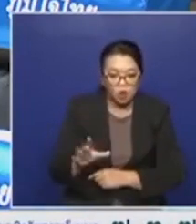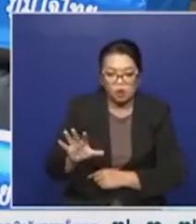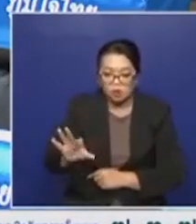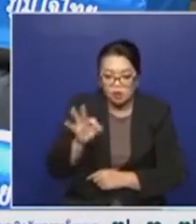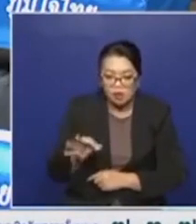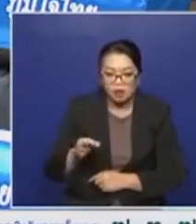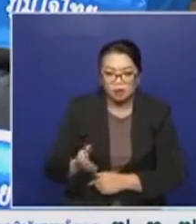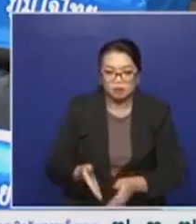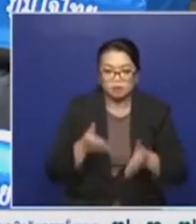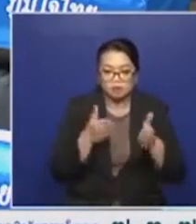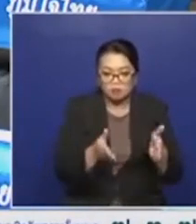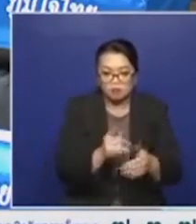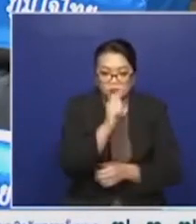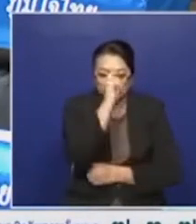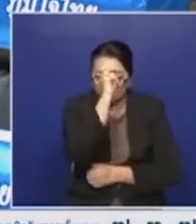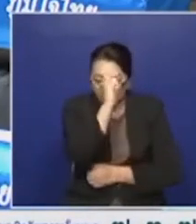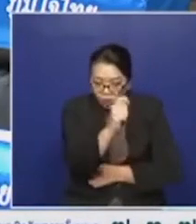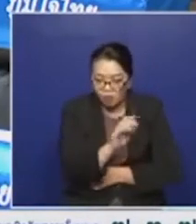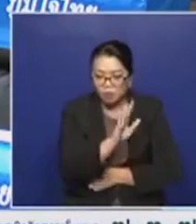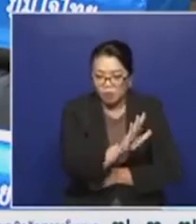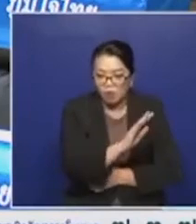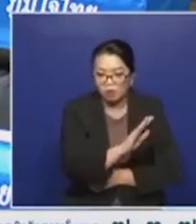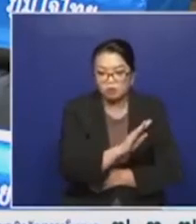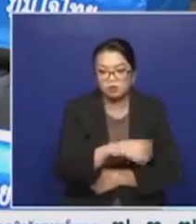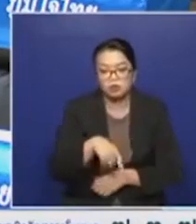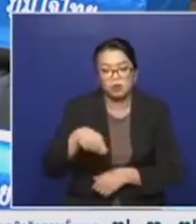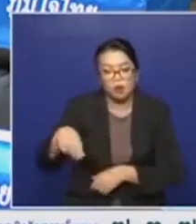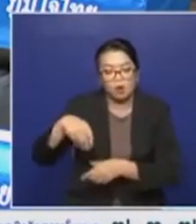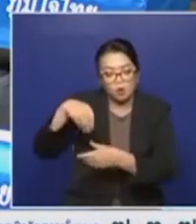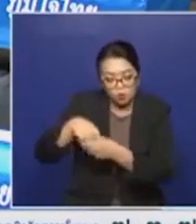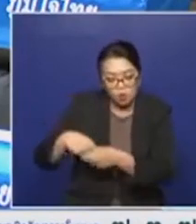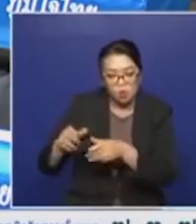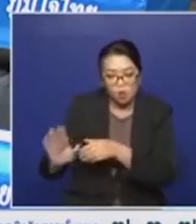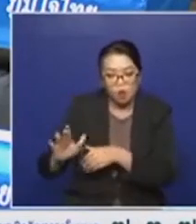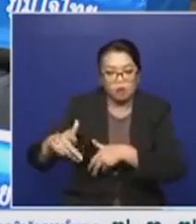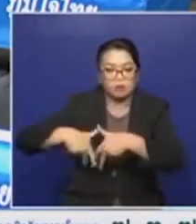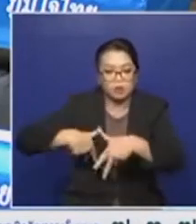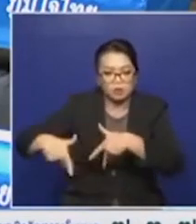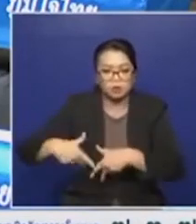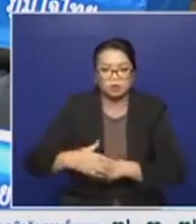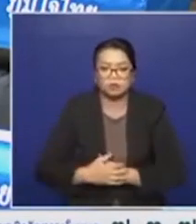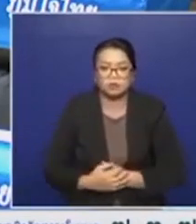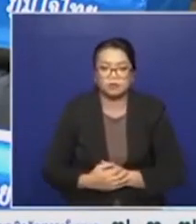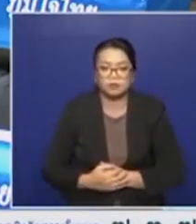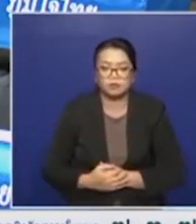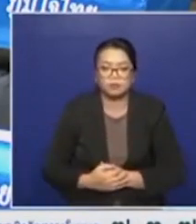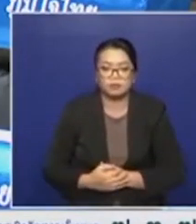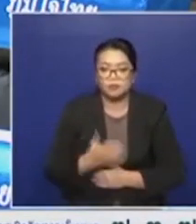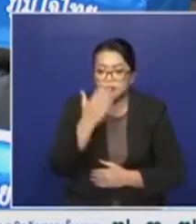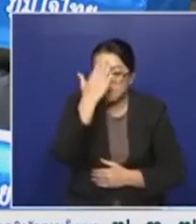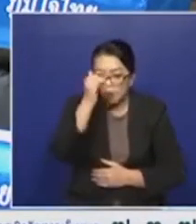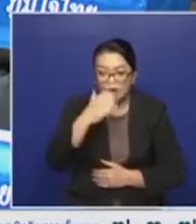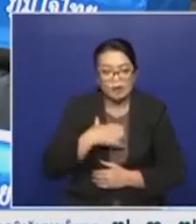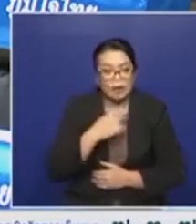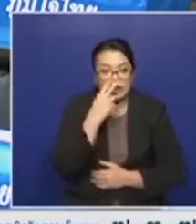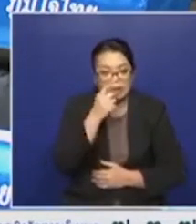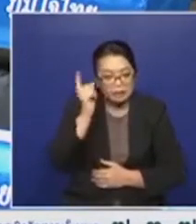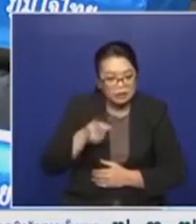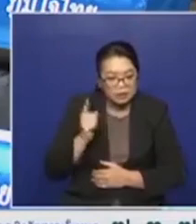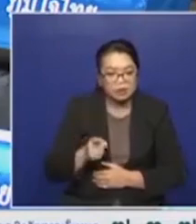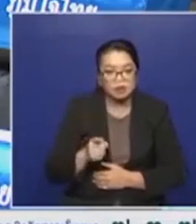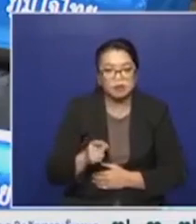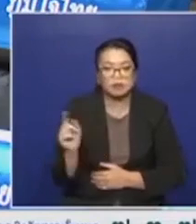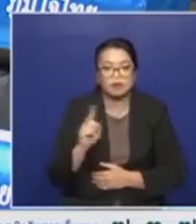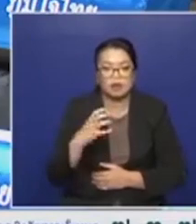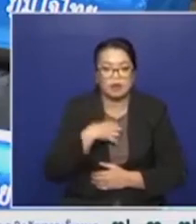ระหว่างความจงรักภักดีหรือการเคียงข้างประชาชนนี่ไม่ใช่สิ่งที่พวกเราอยากจะเห็นเพราะสิ่งที่เราอยากเห็นคือการทำให้